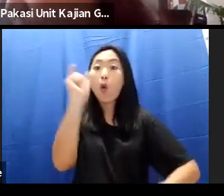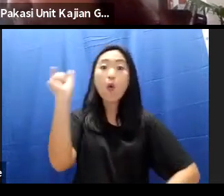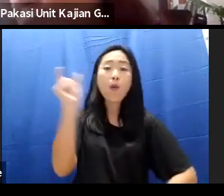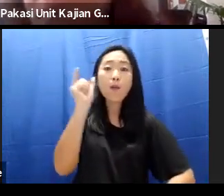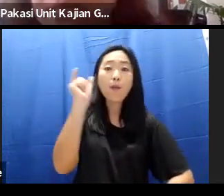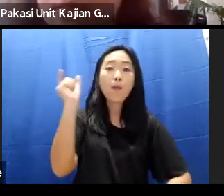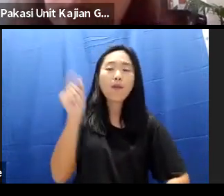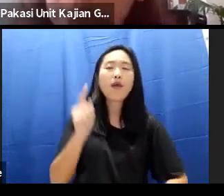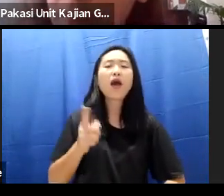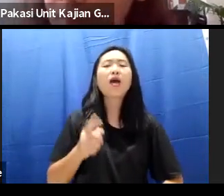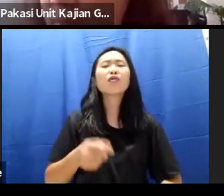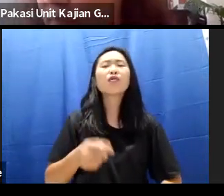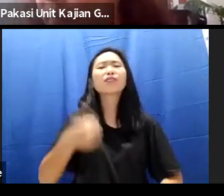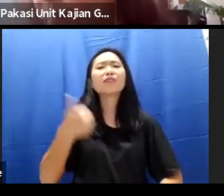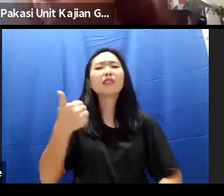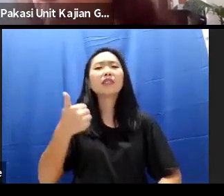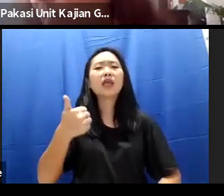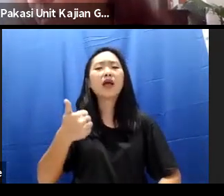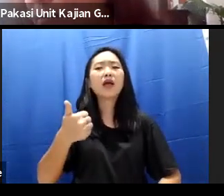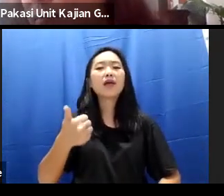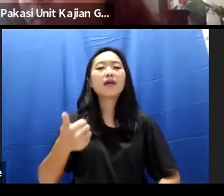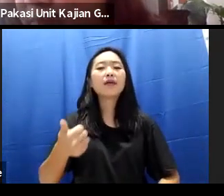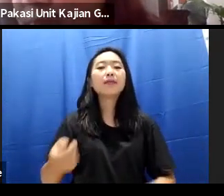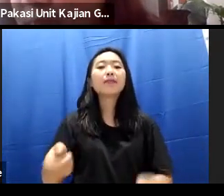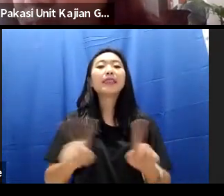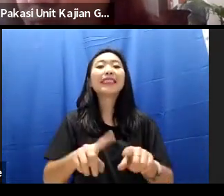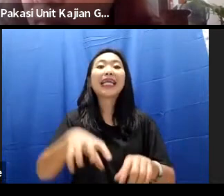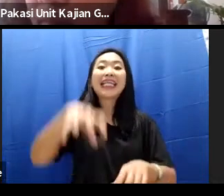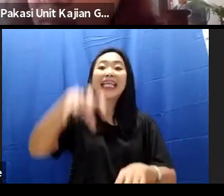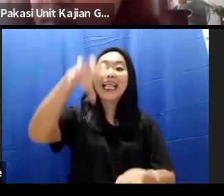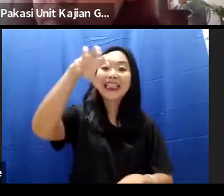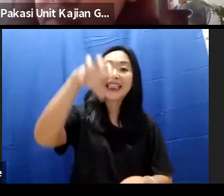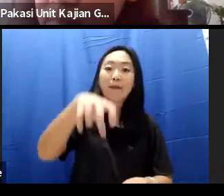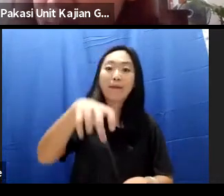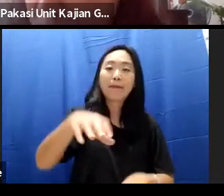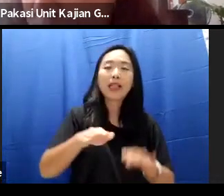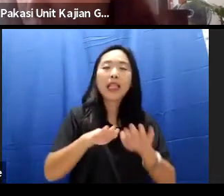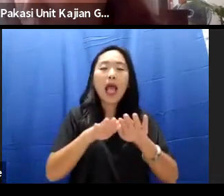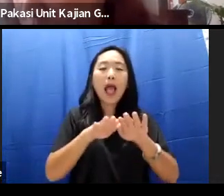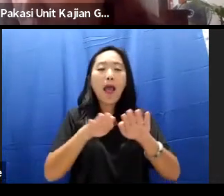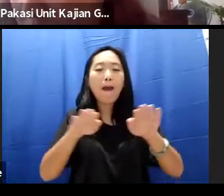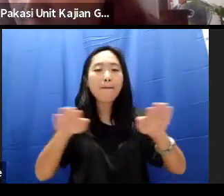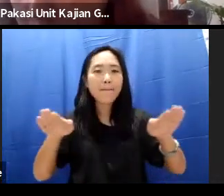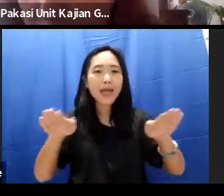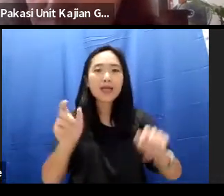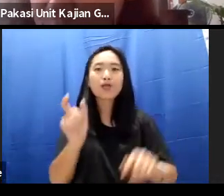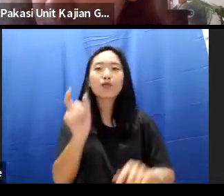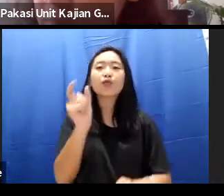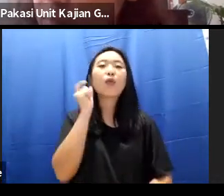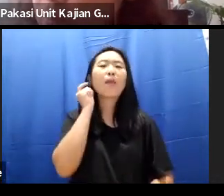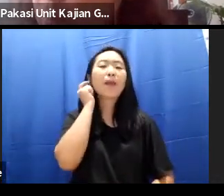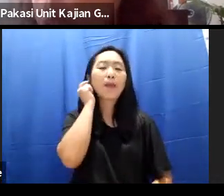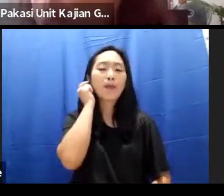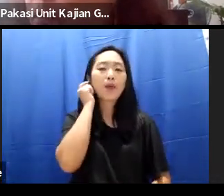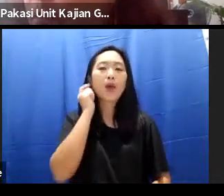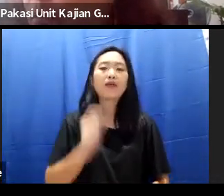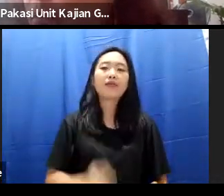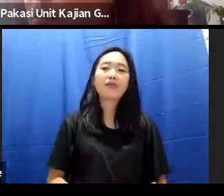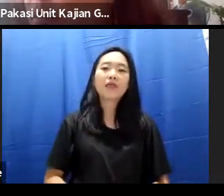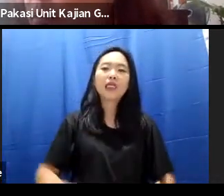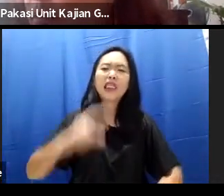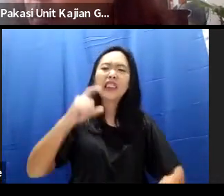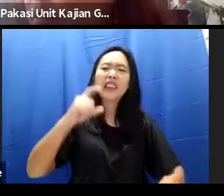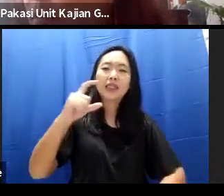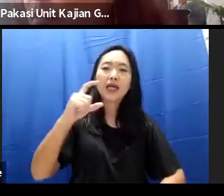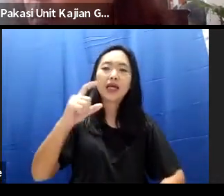itu agar menjadi tempat yang lebih aman gitu ya bagi akademisi perempuan. Dan salah satu cara Mbak Intan